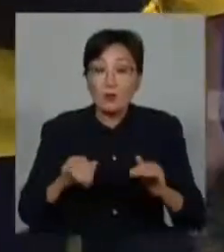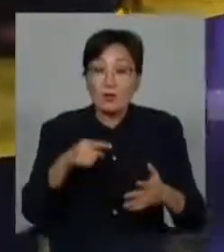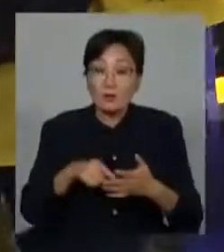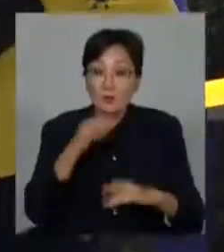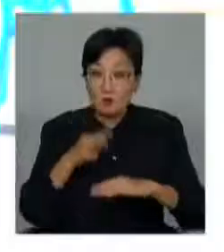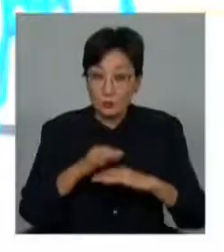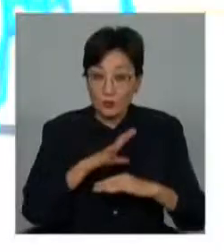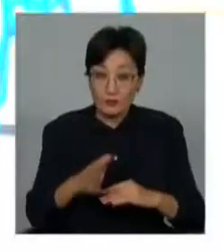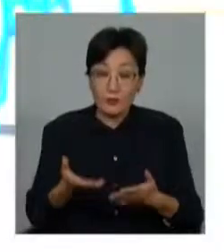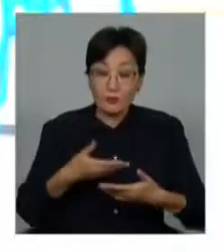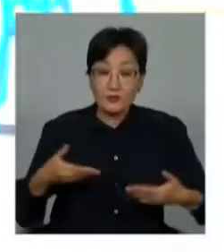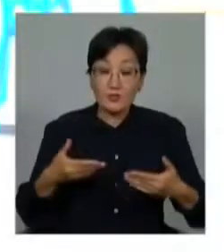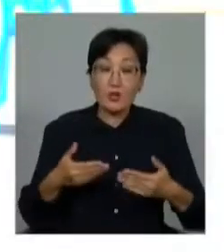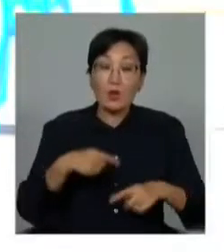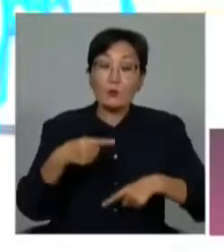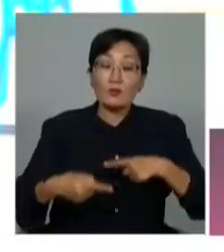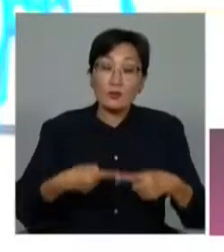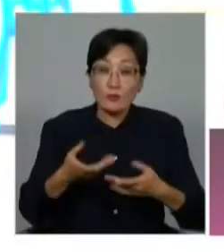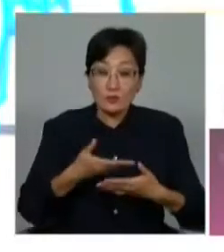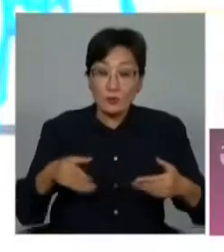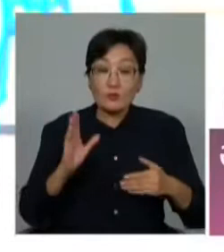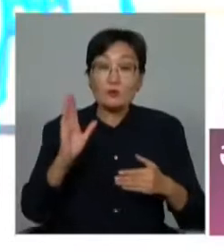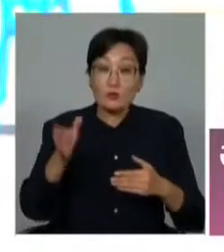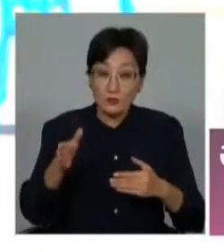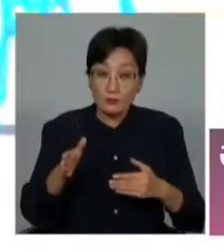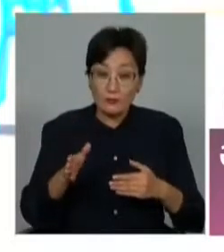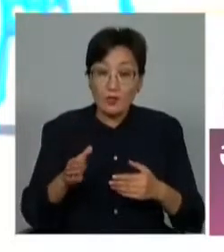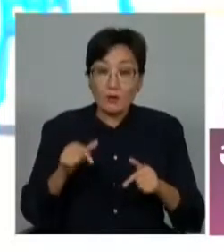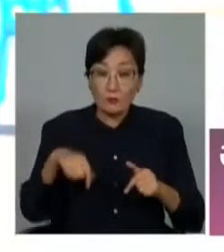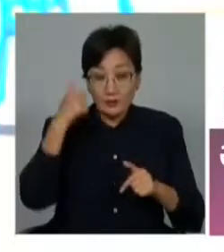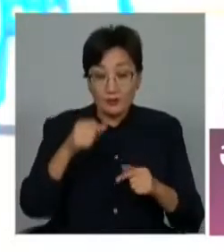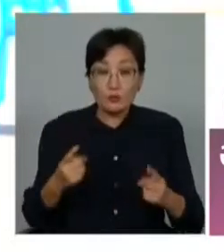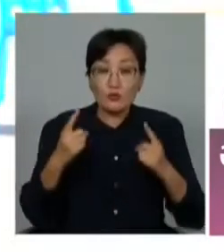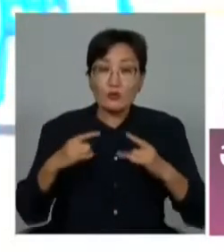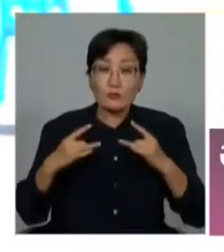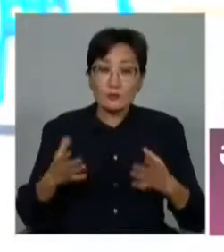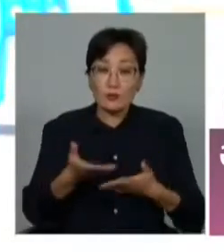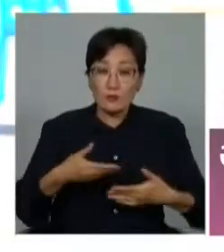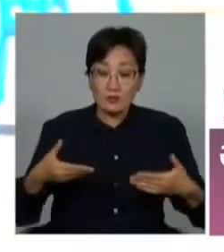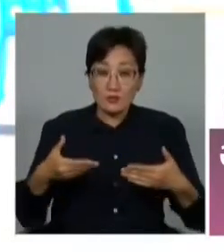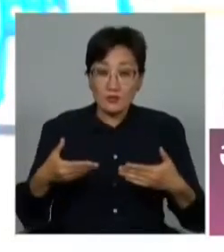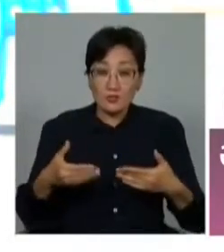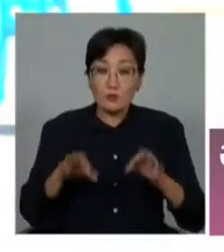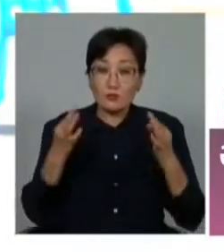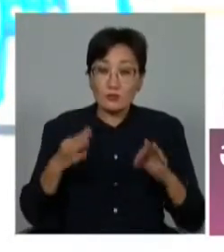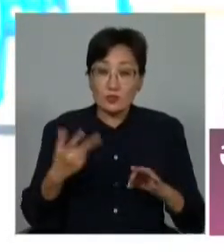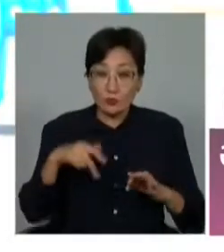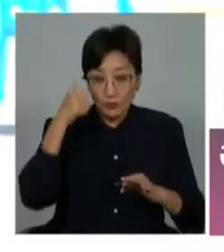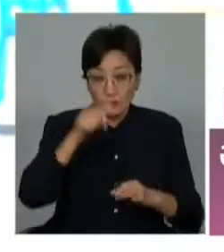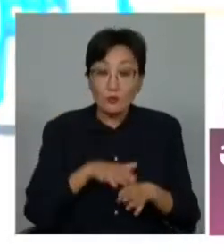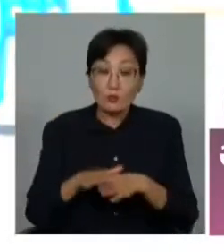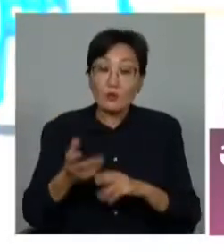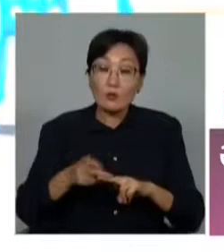жауап берді. Біздің ұрпақтарымыз, біздің болашағымыз. Биыл үлкен мереке. Біздің тәуелсіздігіміз 30 жыл